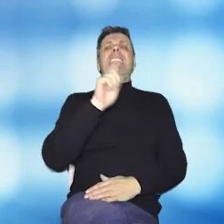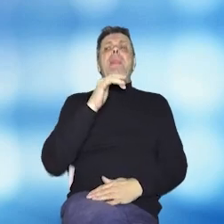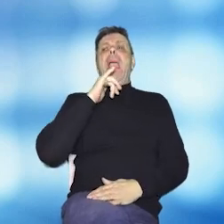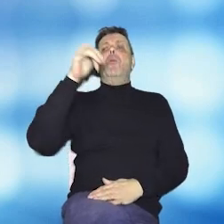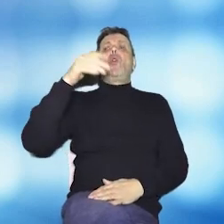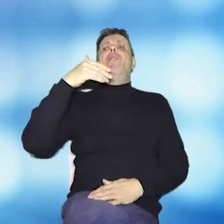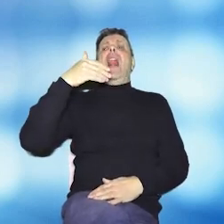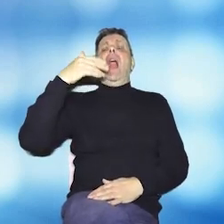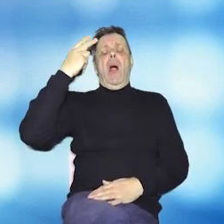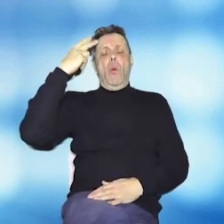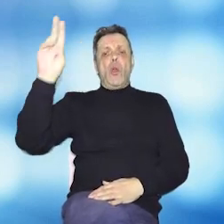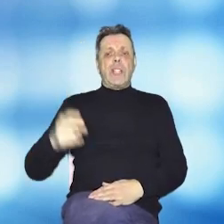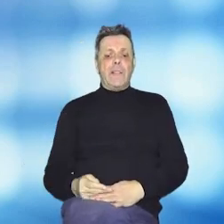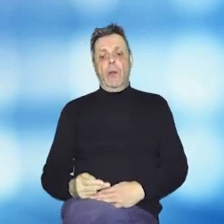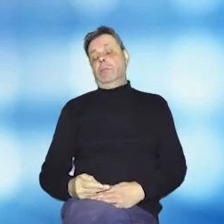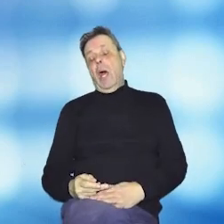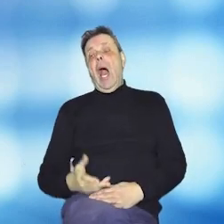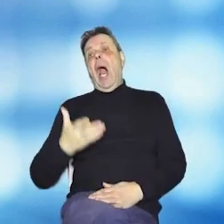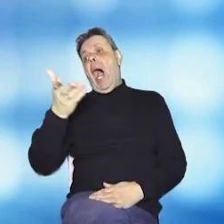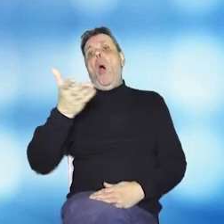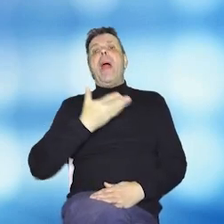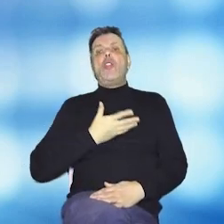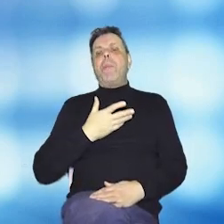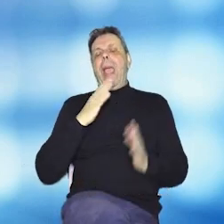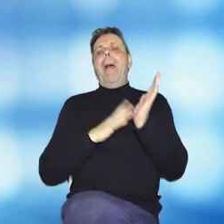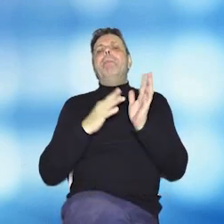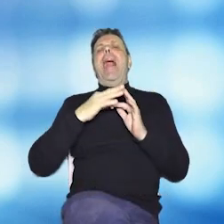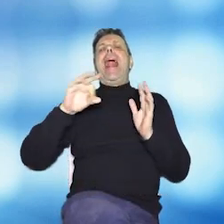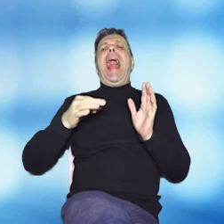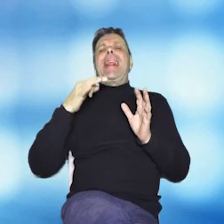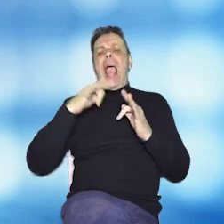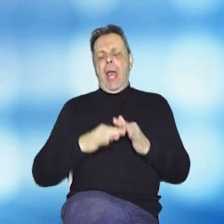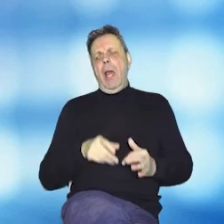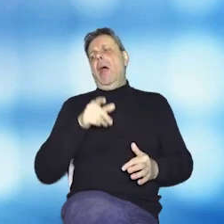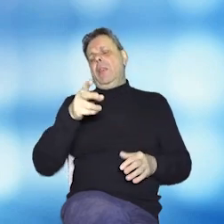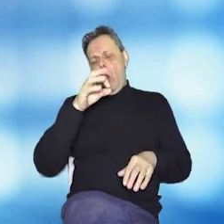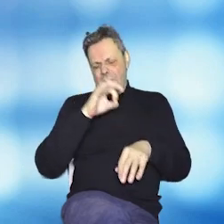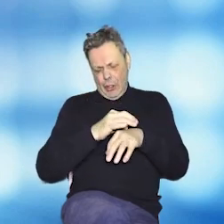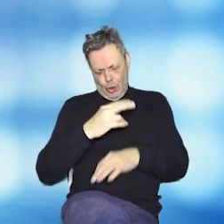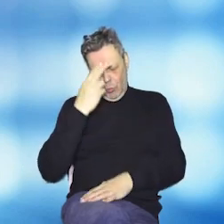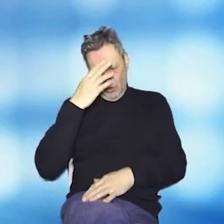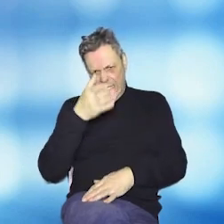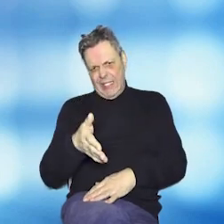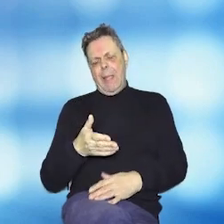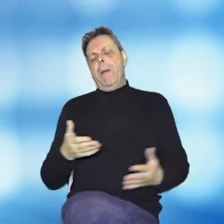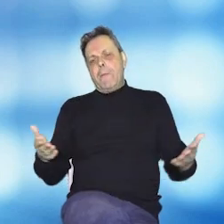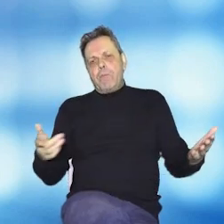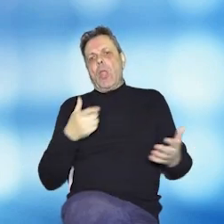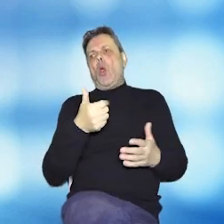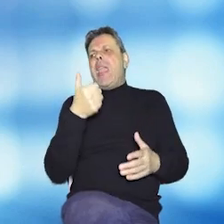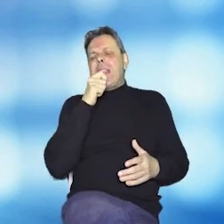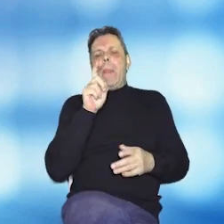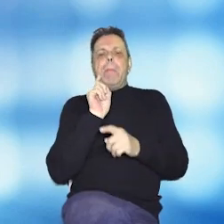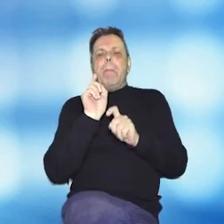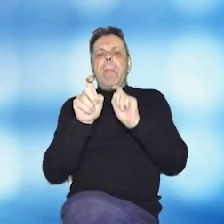Britanije nije, a gospođa dobi malariju, jel da? Njihovi liječnici su jako dobro upoznati s time i to je, evo, to je jedan